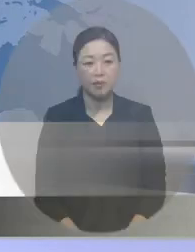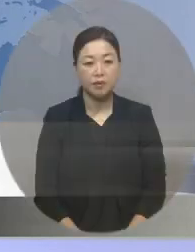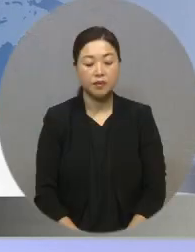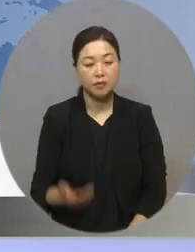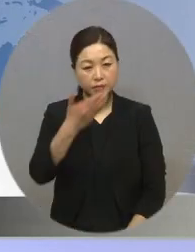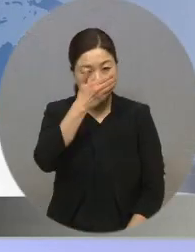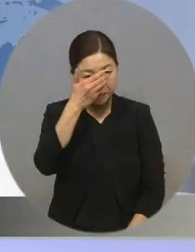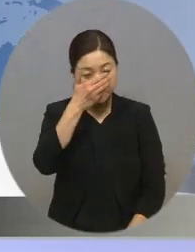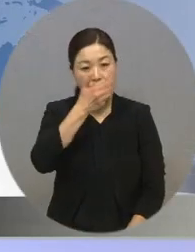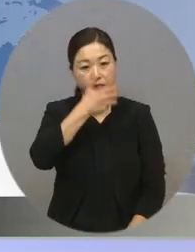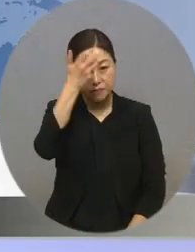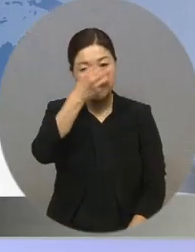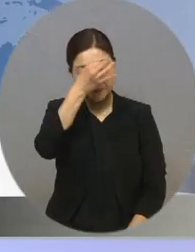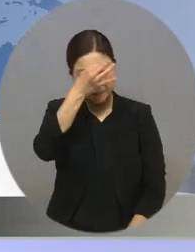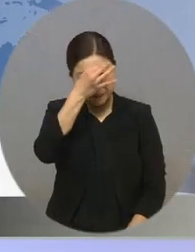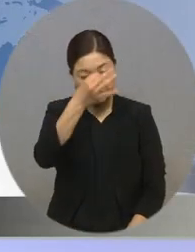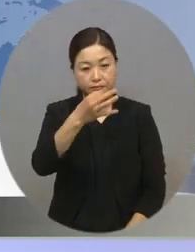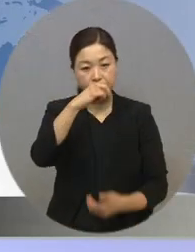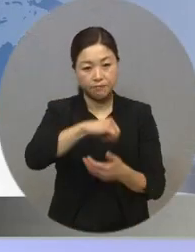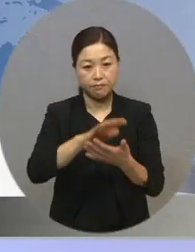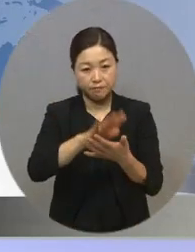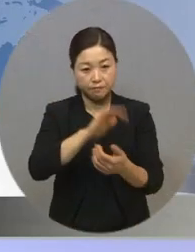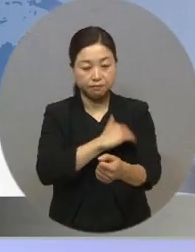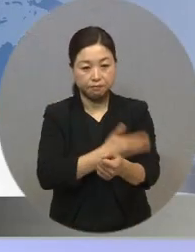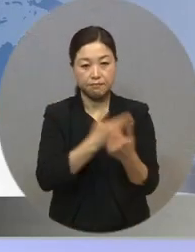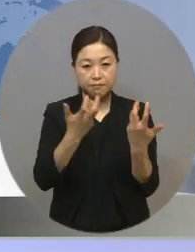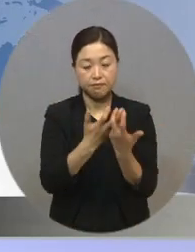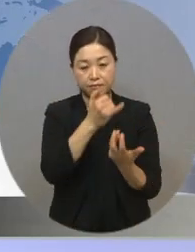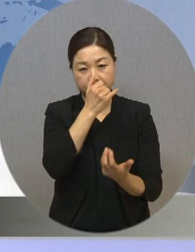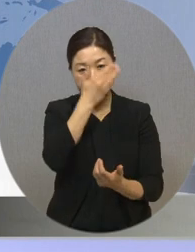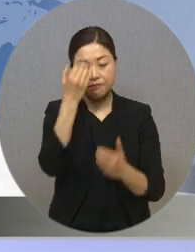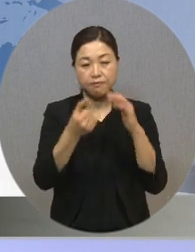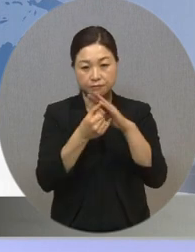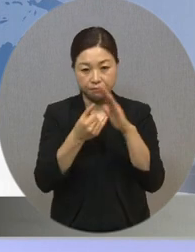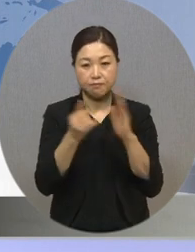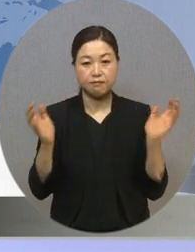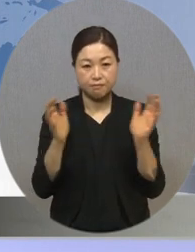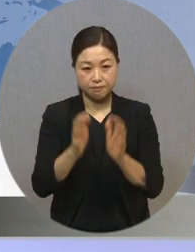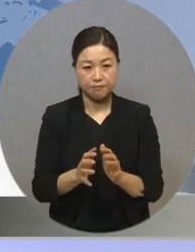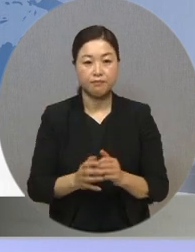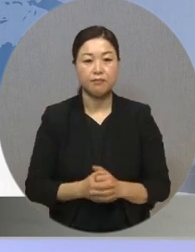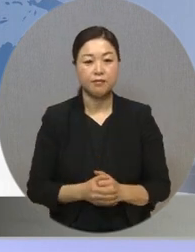꿈과 끼, 열정과 재능 가득한 청소년들이 한자리에 모였습니다.